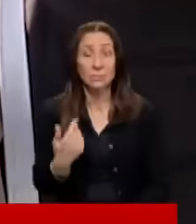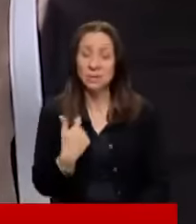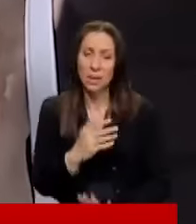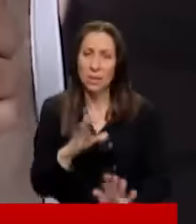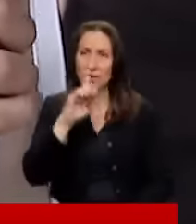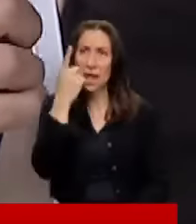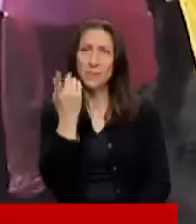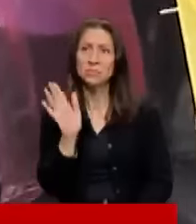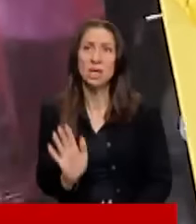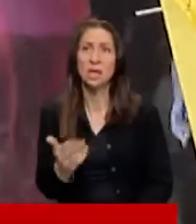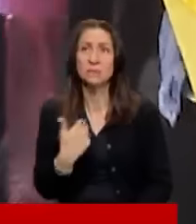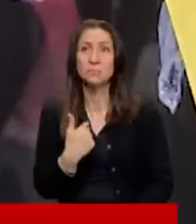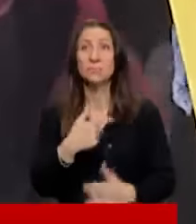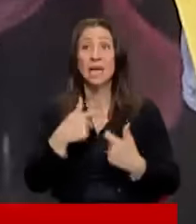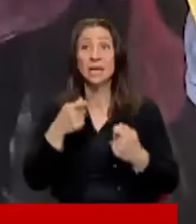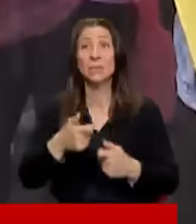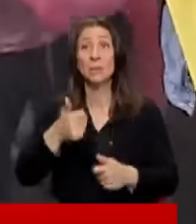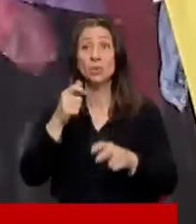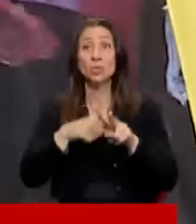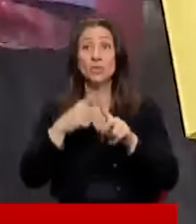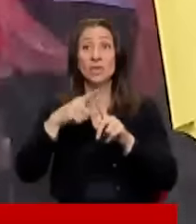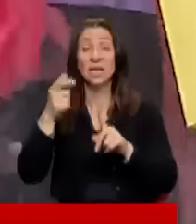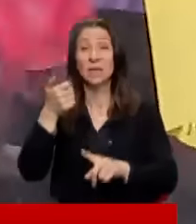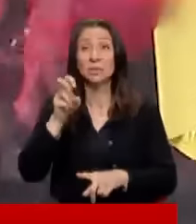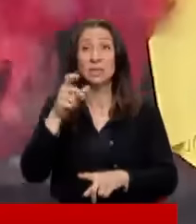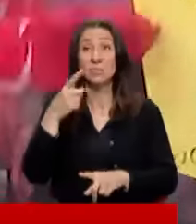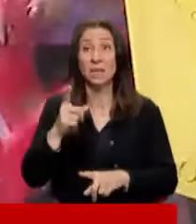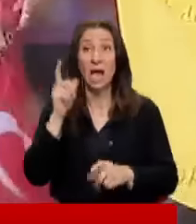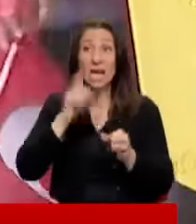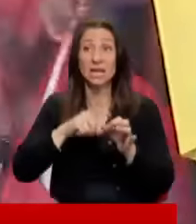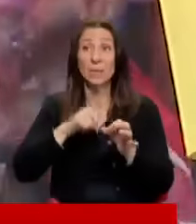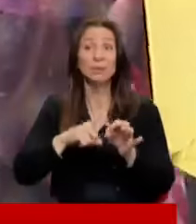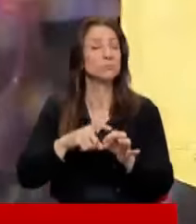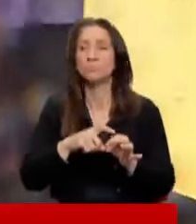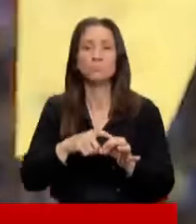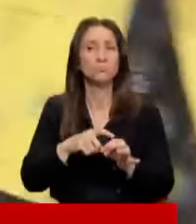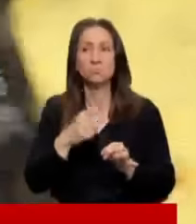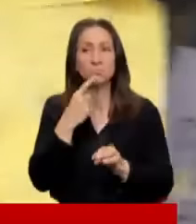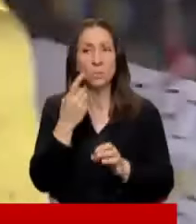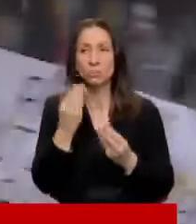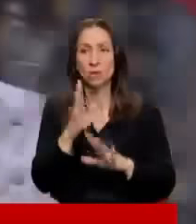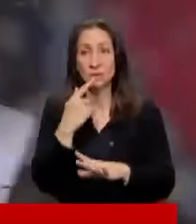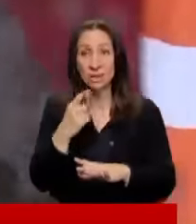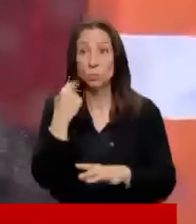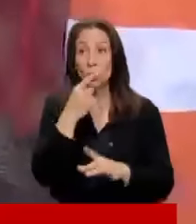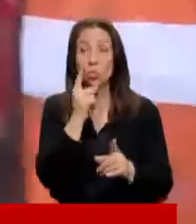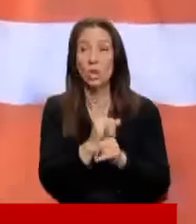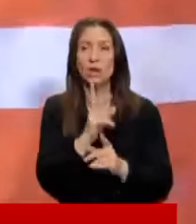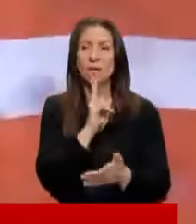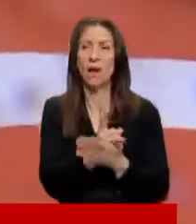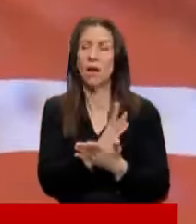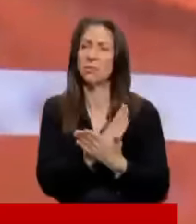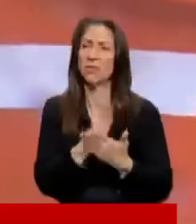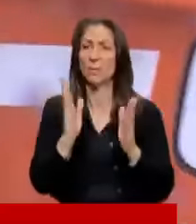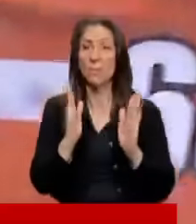tamamen tek başımıza kaldık Milli Eğitim Bakanı Yusuf Tekin 68.000 atamadan geri adım attı ve Mülakatta da kararlı